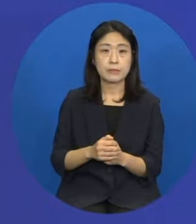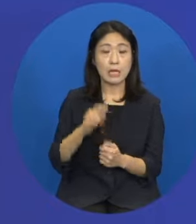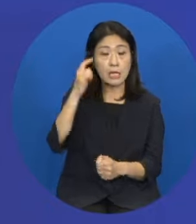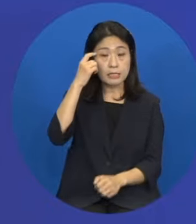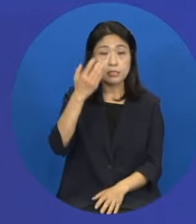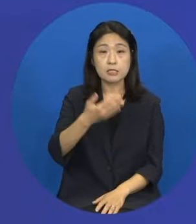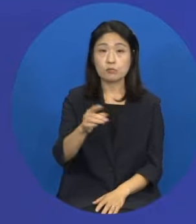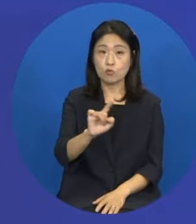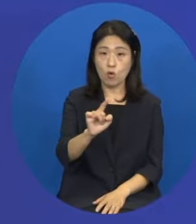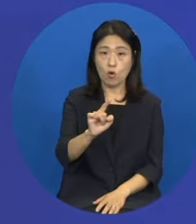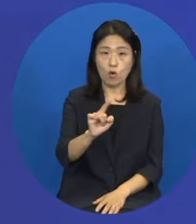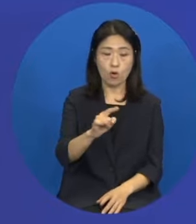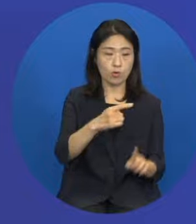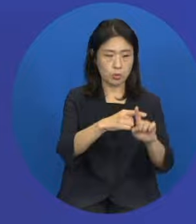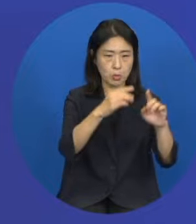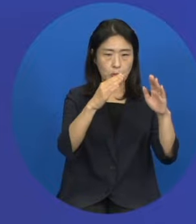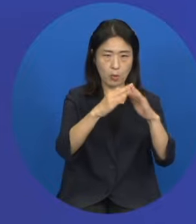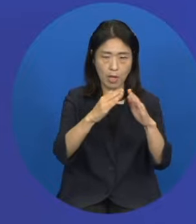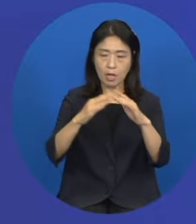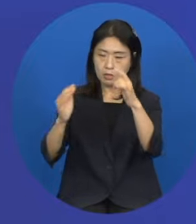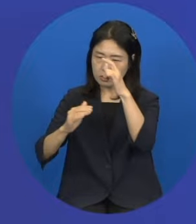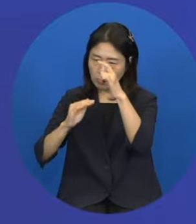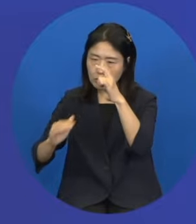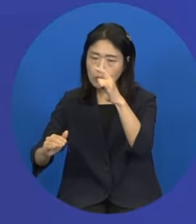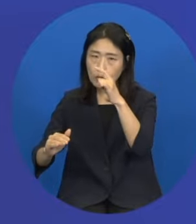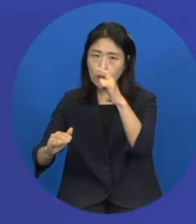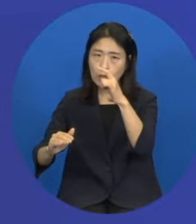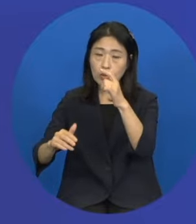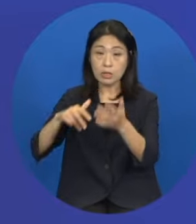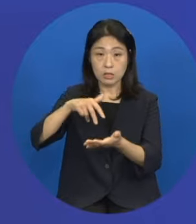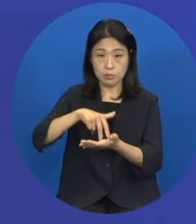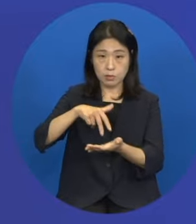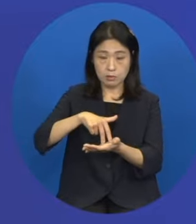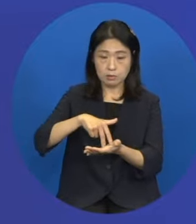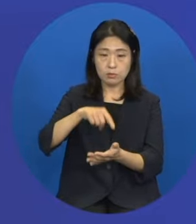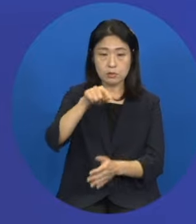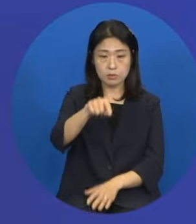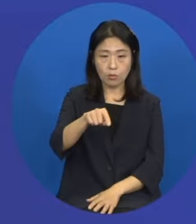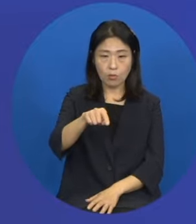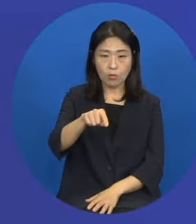헤롯의 권세에 어떻게 대응하는 것이 좋을까?